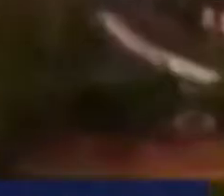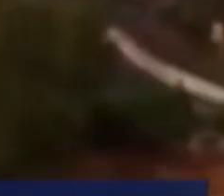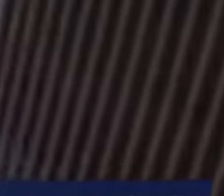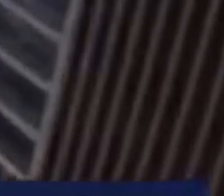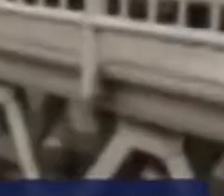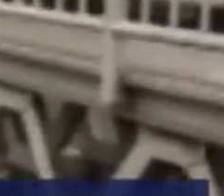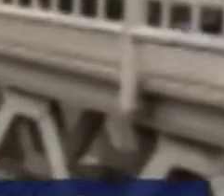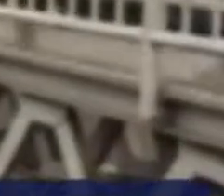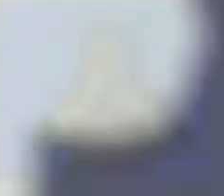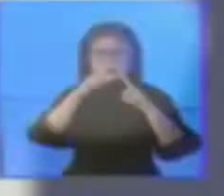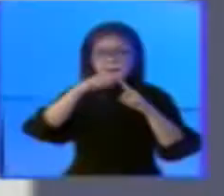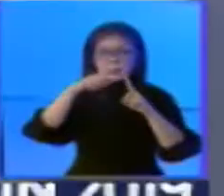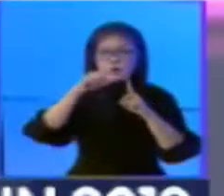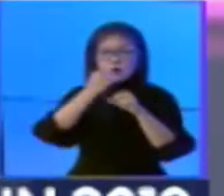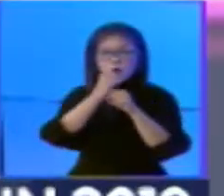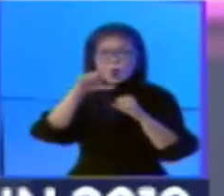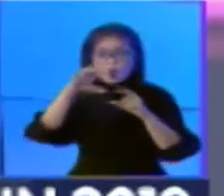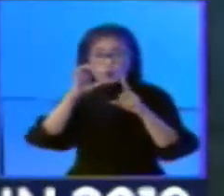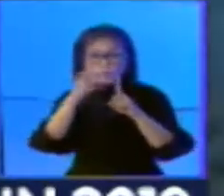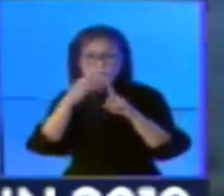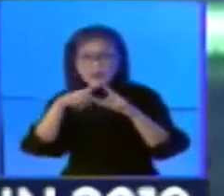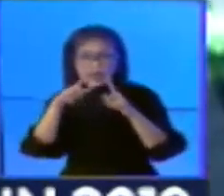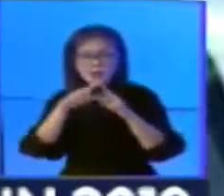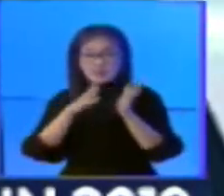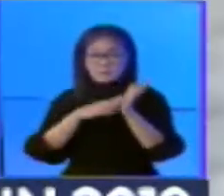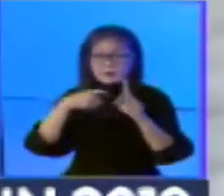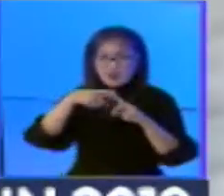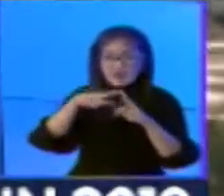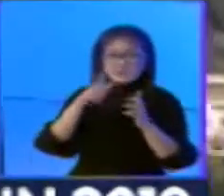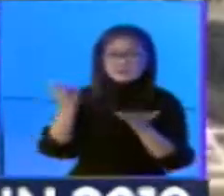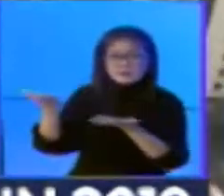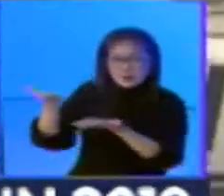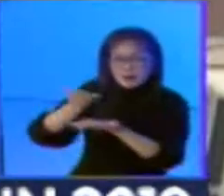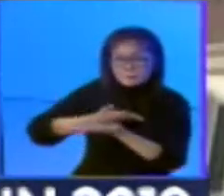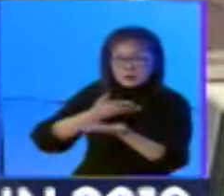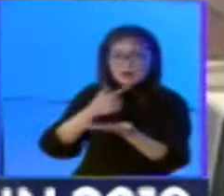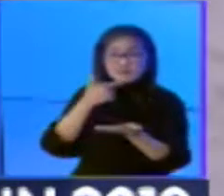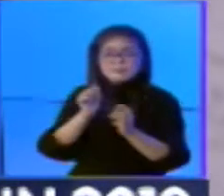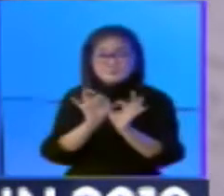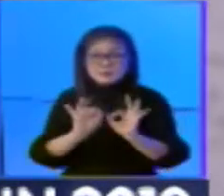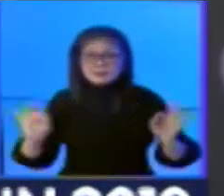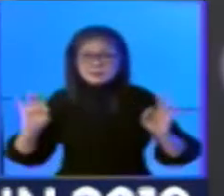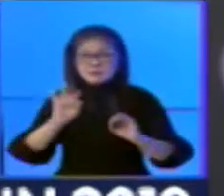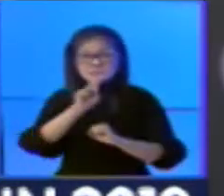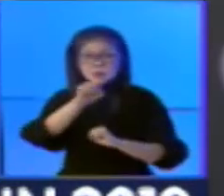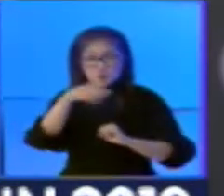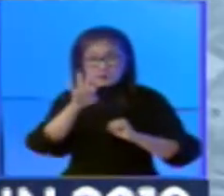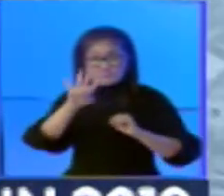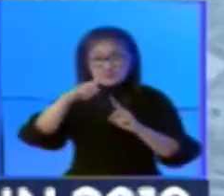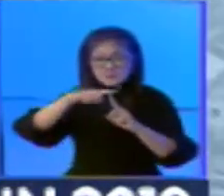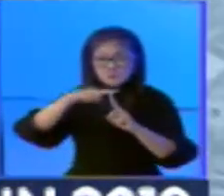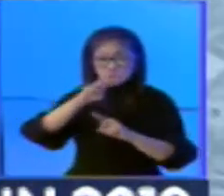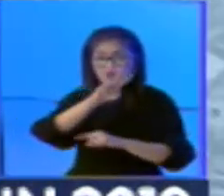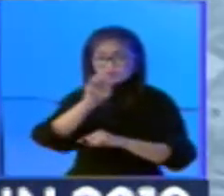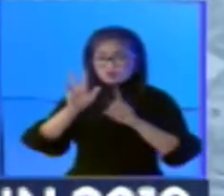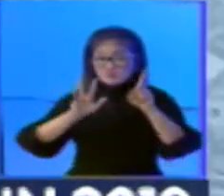PT Global Mediacom TBK berhasil mencatatkan laba bersih senilai 1,4 triliun rupiah selama tahun 2019.